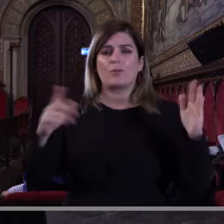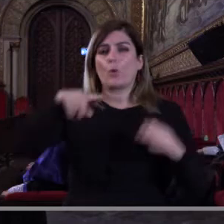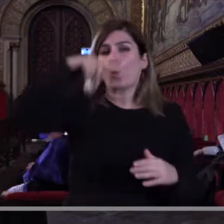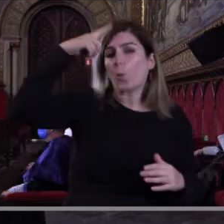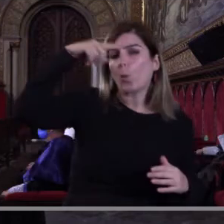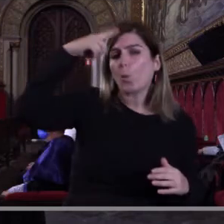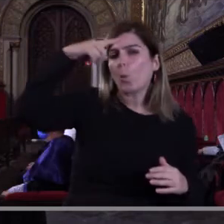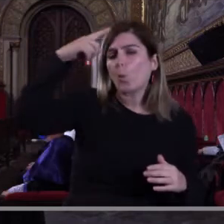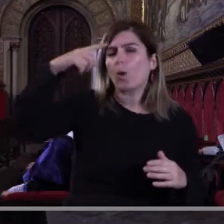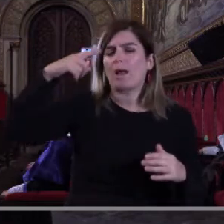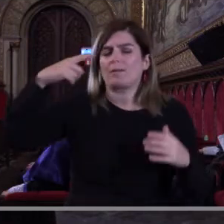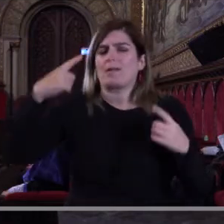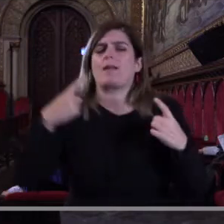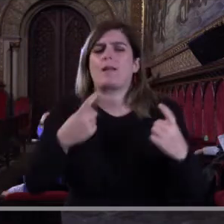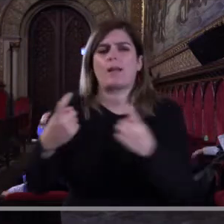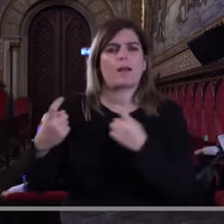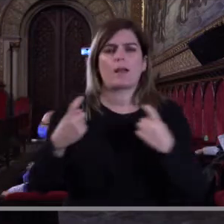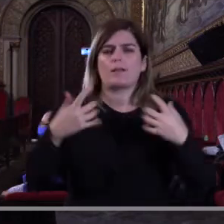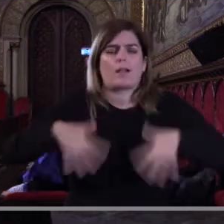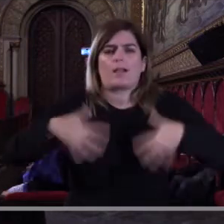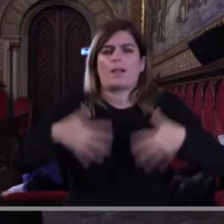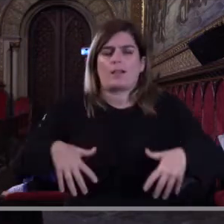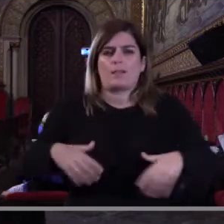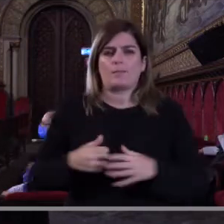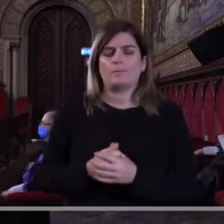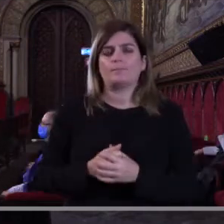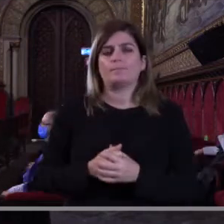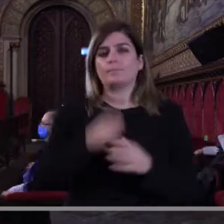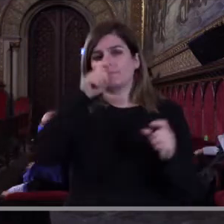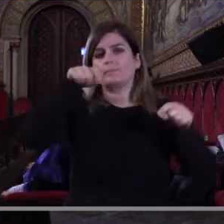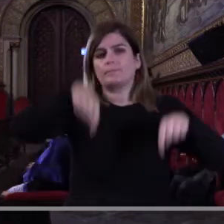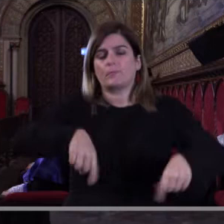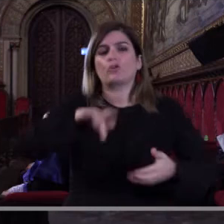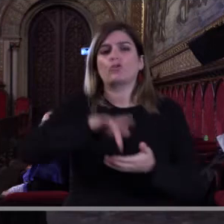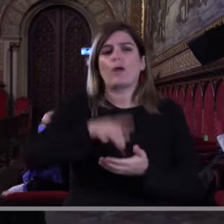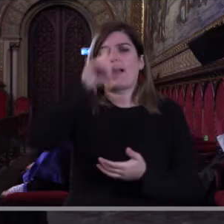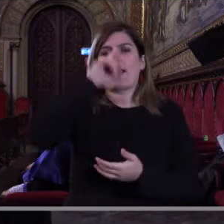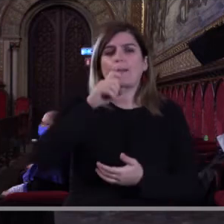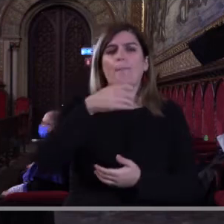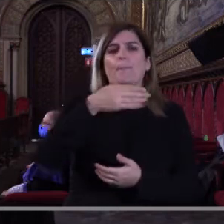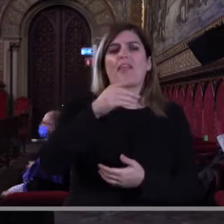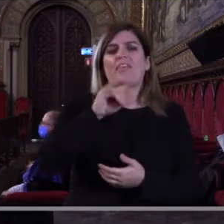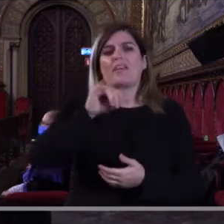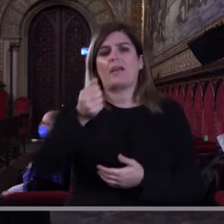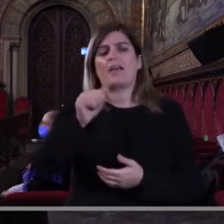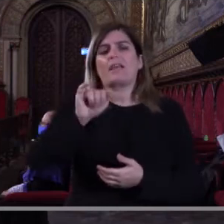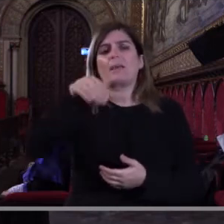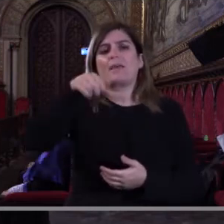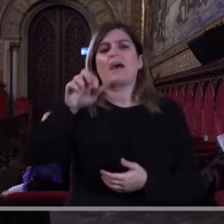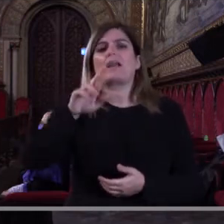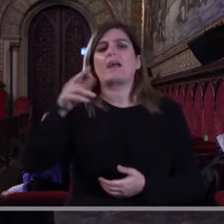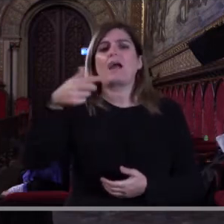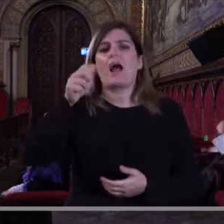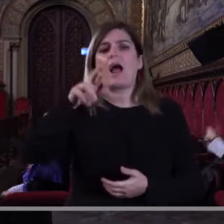fa molt necessària. Enguany es commemora l'any Badia i Margarit amb motiu del centenari